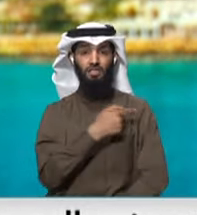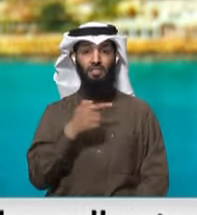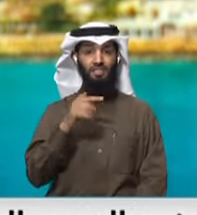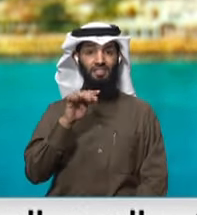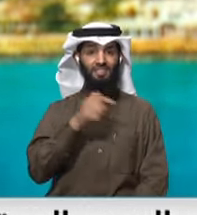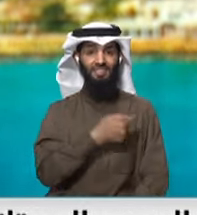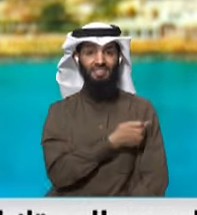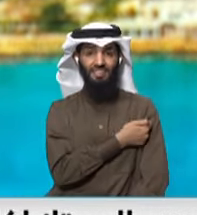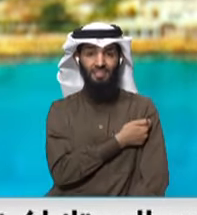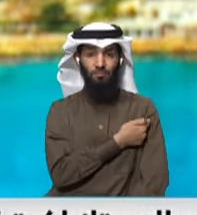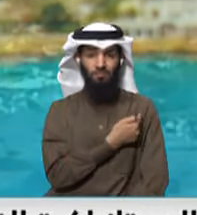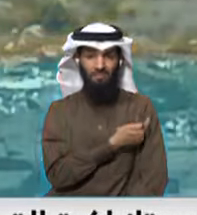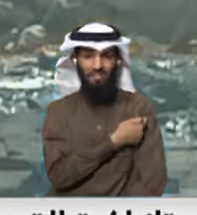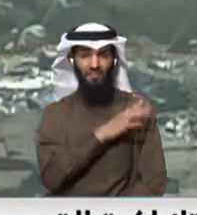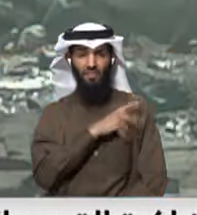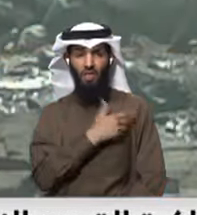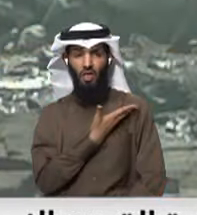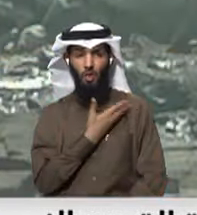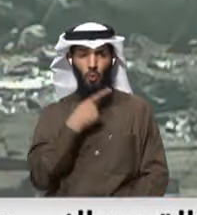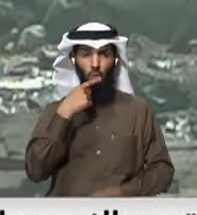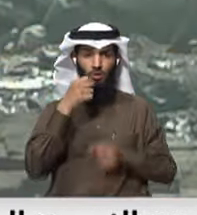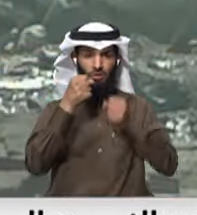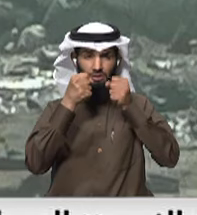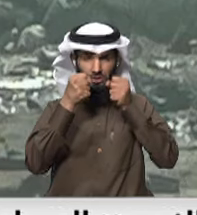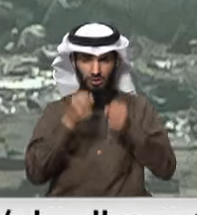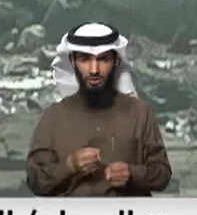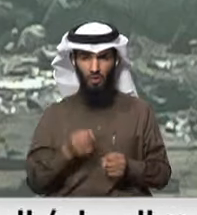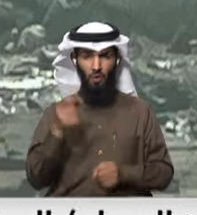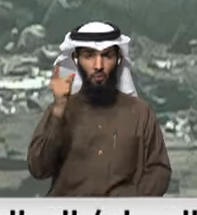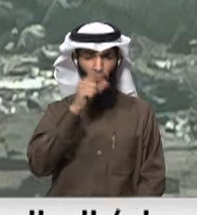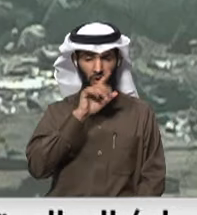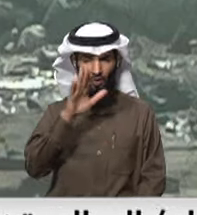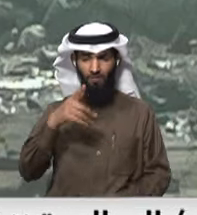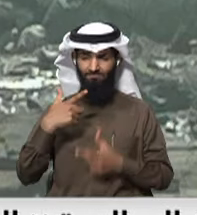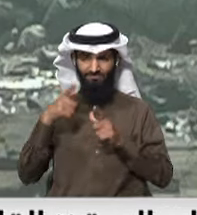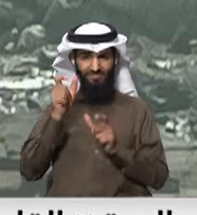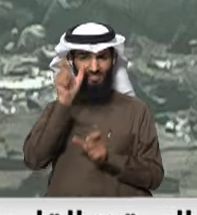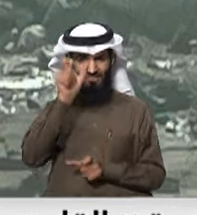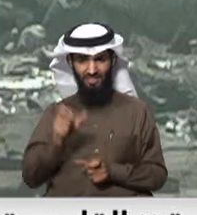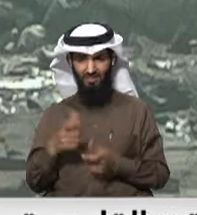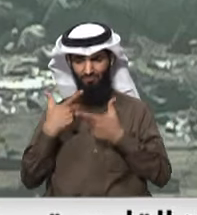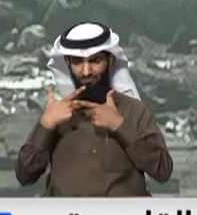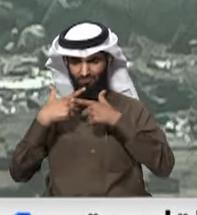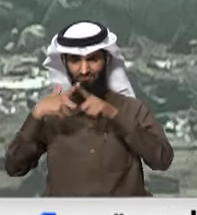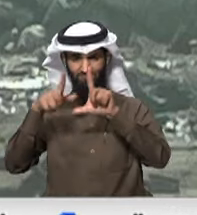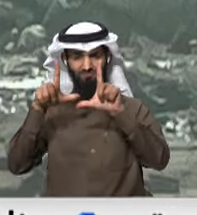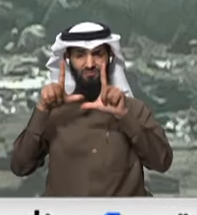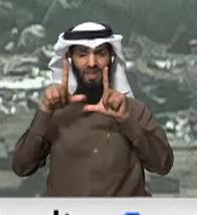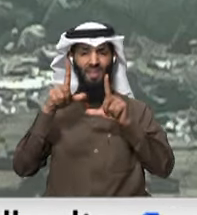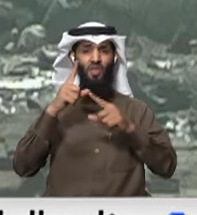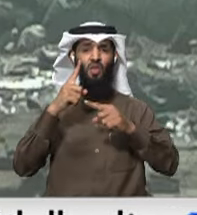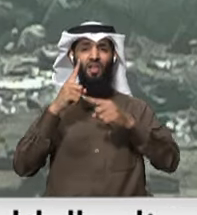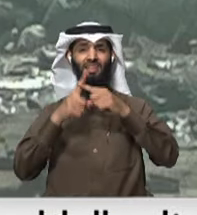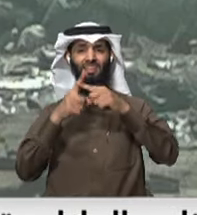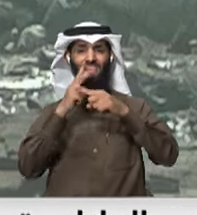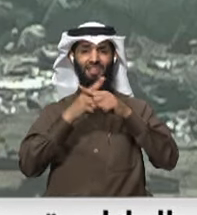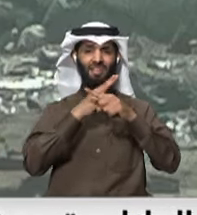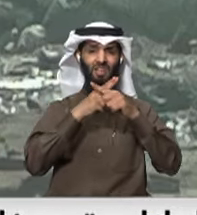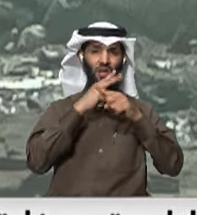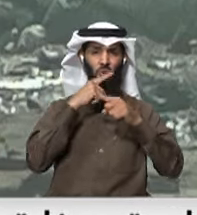يفوق الكلمات وفي منشور عبر منصه اكس اشار جبريسوس الى ان منظمه الصحه العالميه